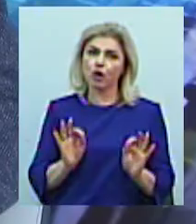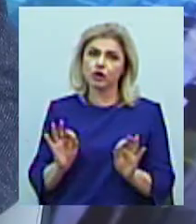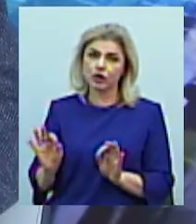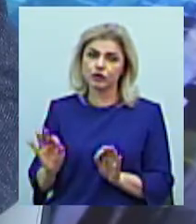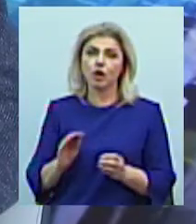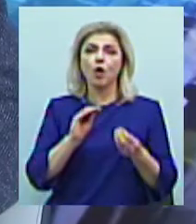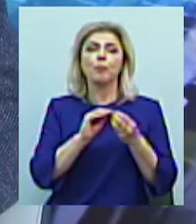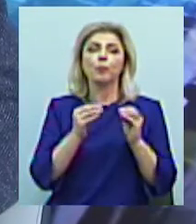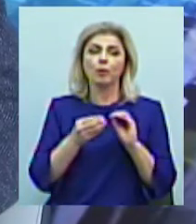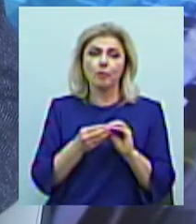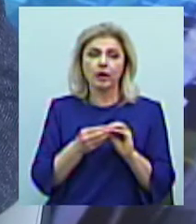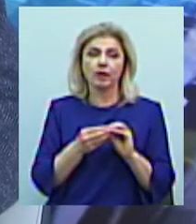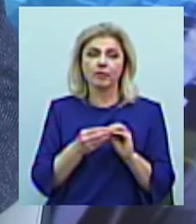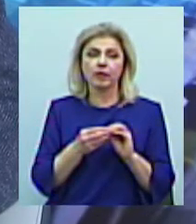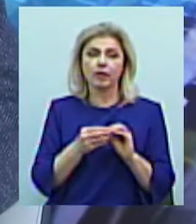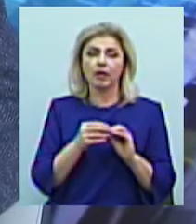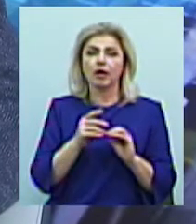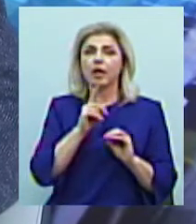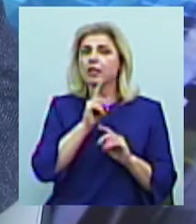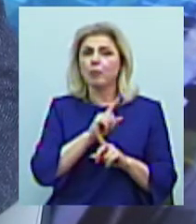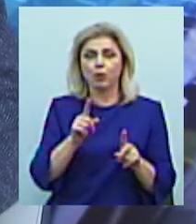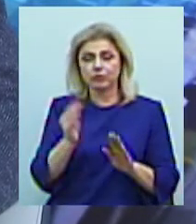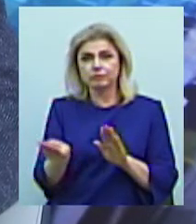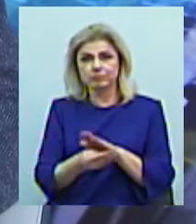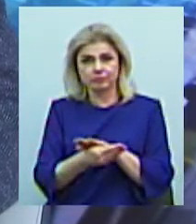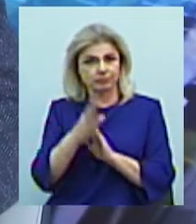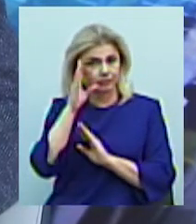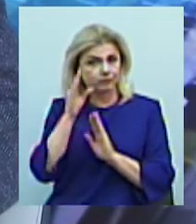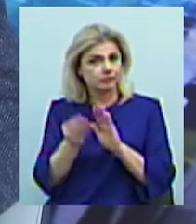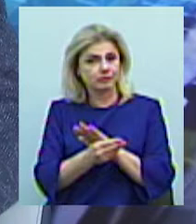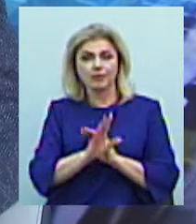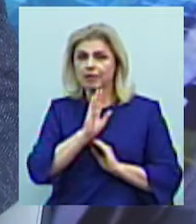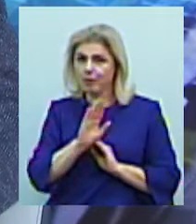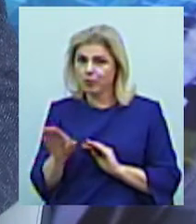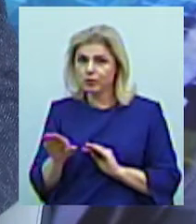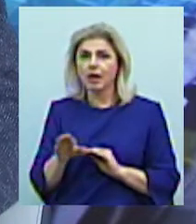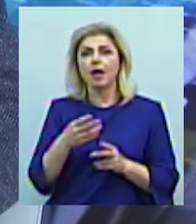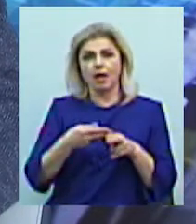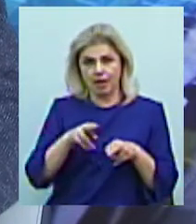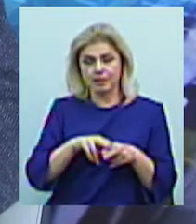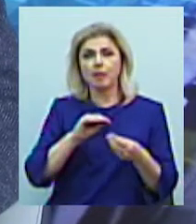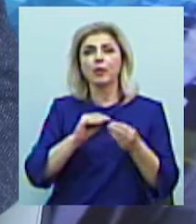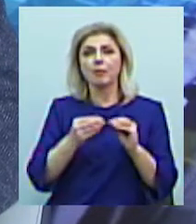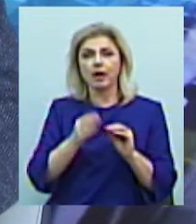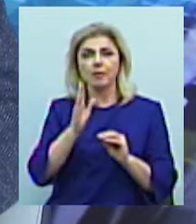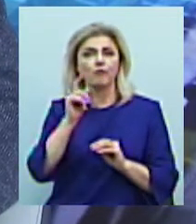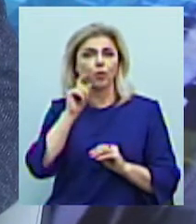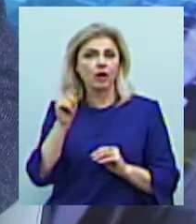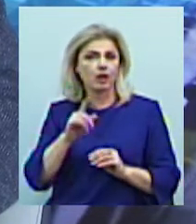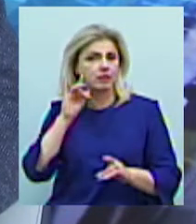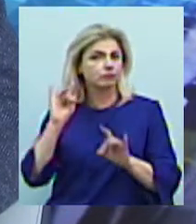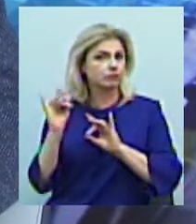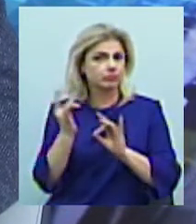буде, як би, як кажуть, під сукно, да, убирати. Эта проблема, она уже в Украине на слуху у